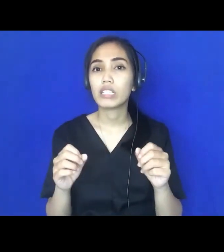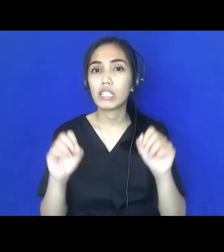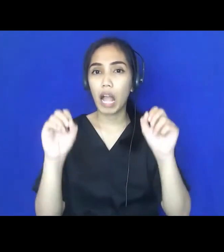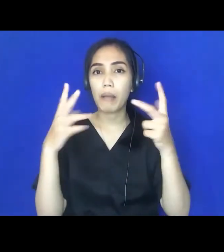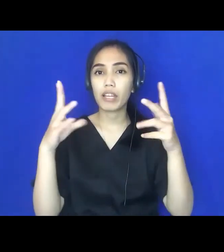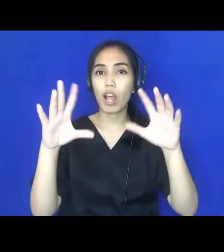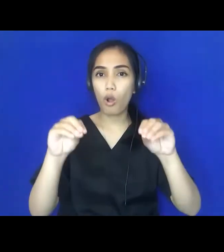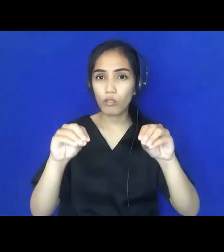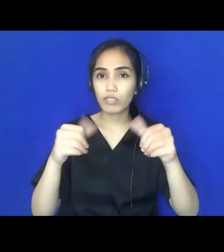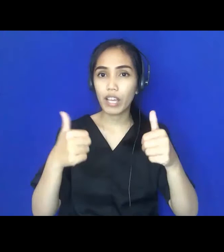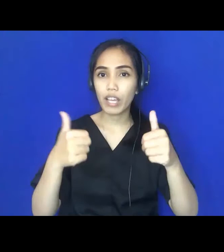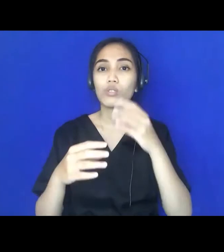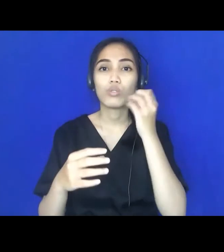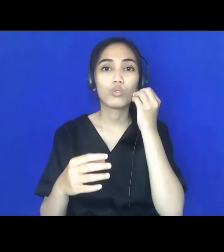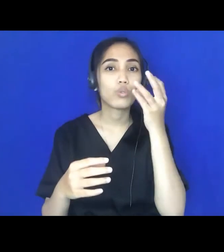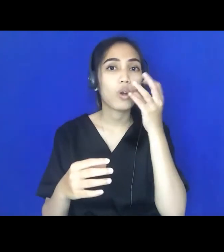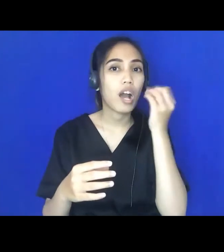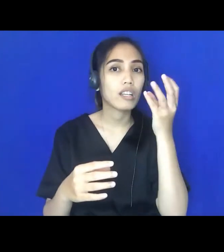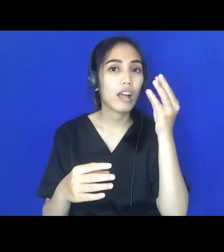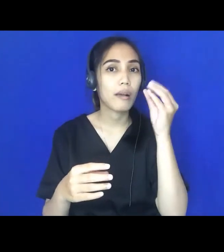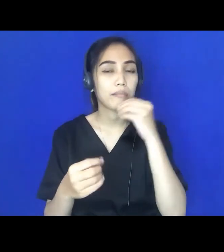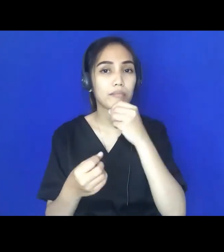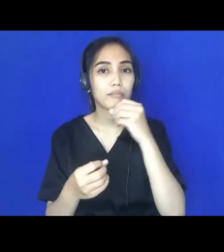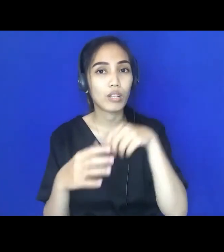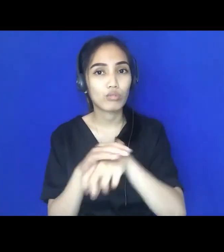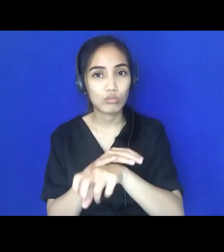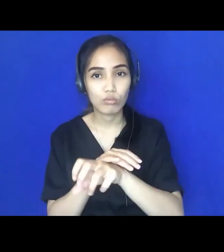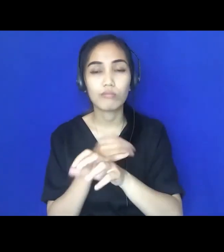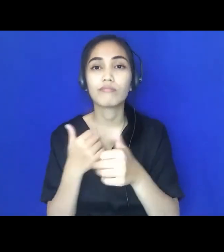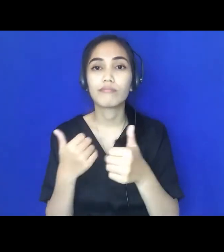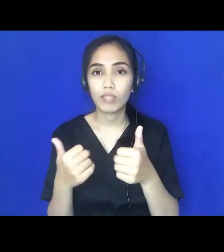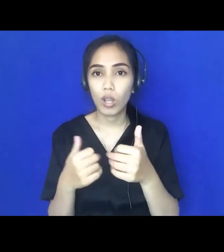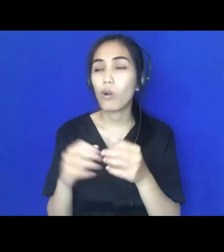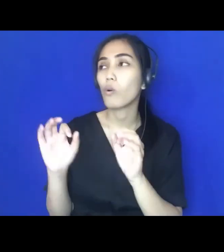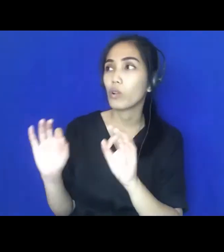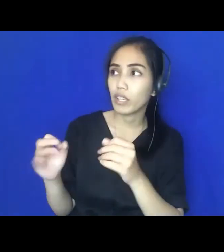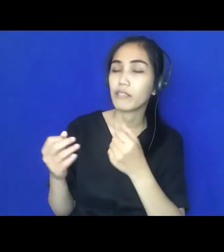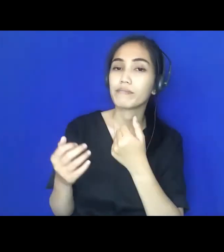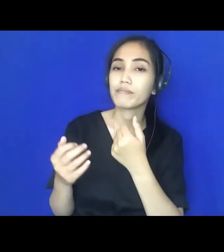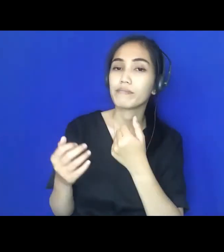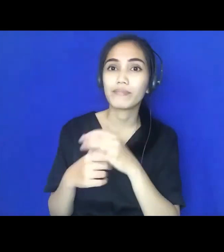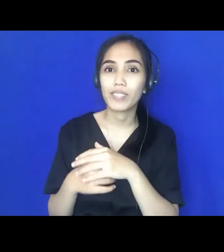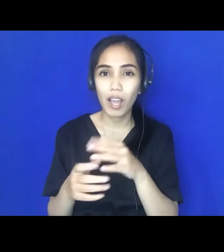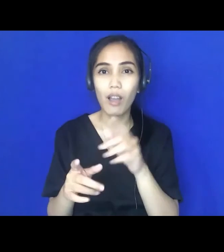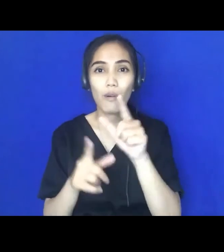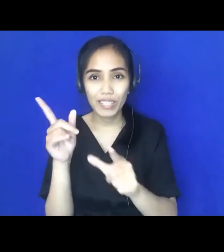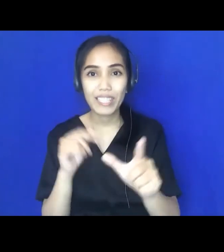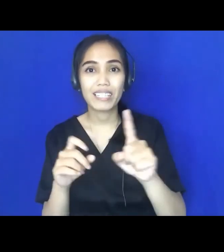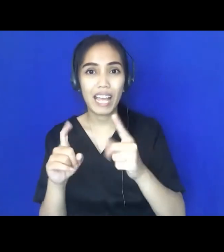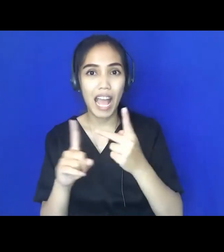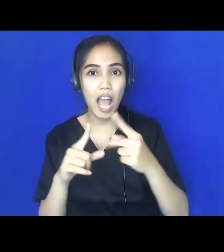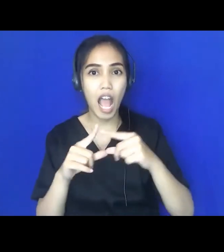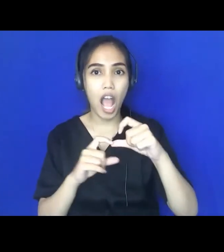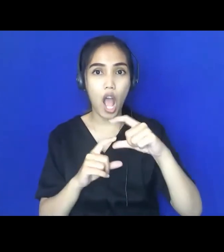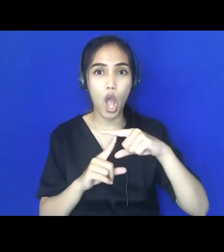kamera saya off dulu ya, supaya suara bisa masuk. Izin, mohon izin. Oh ya, baik Bu. Jadi Ibu Dani akan mewakili Dr.